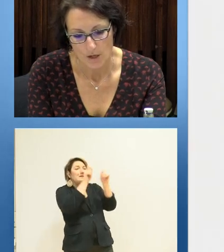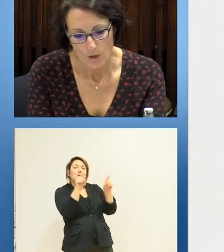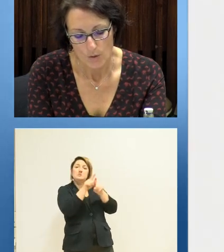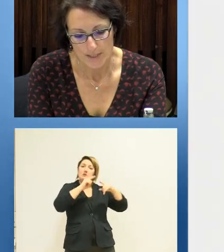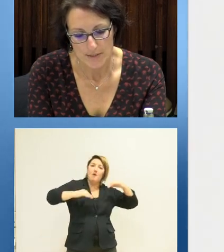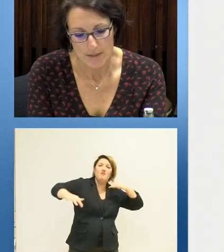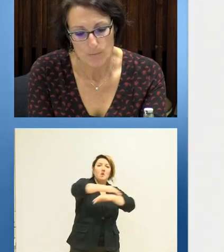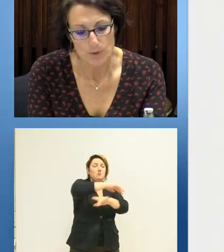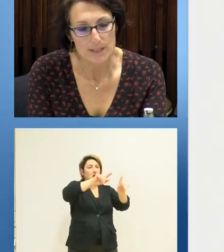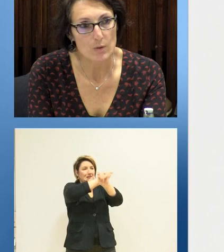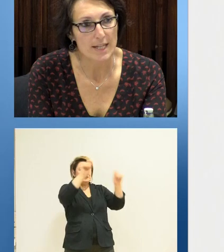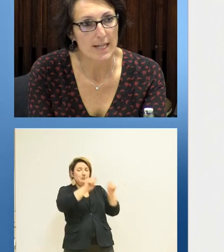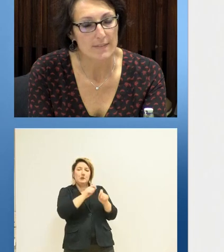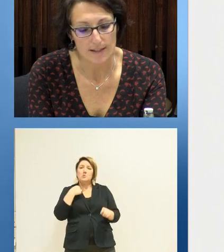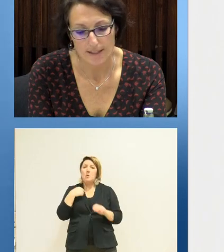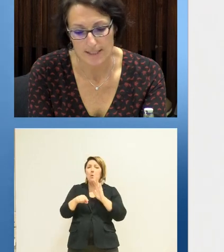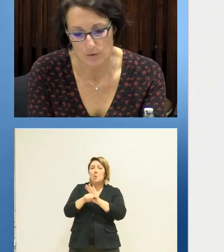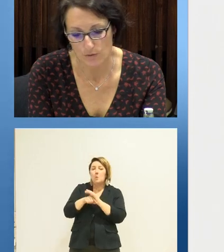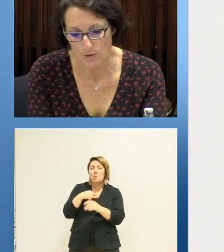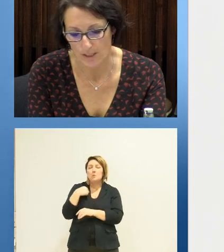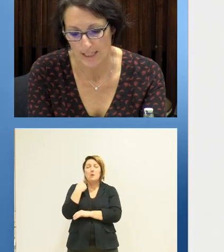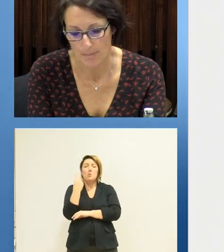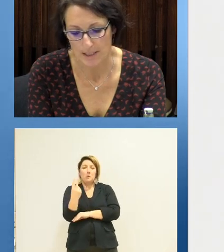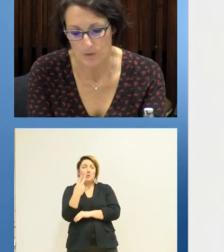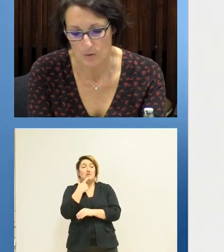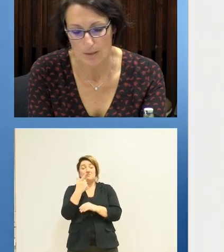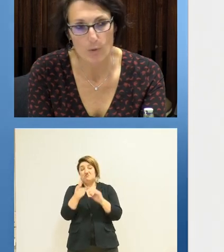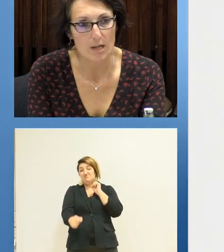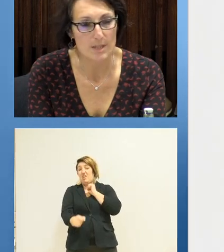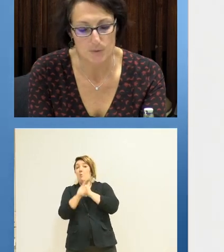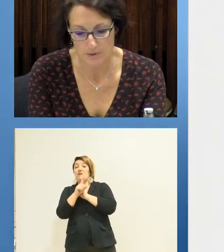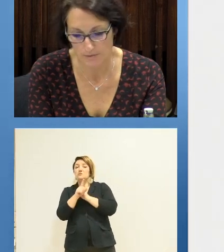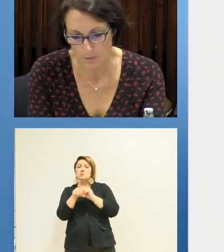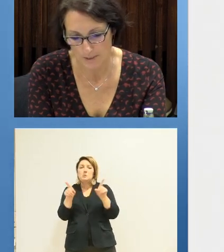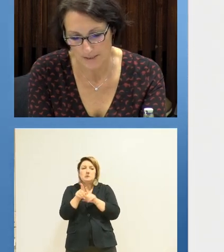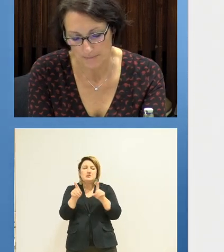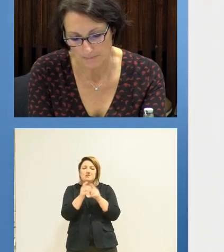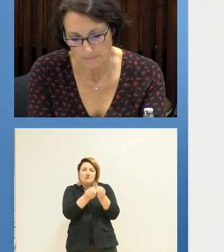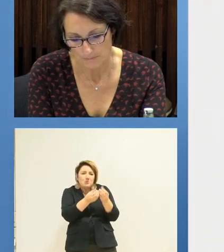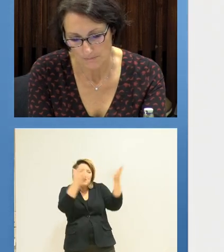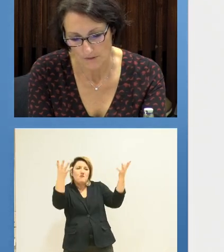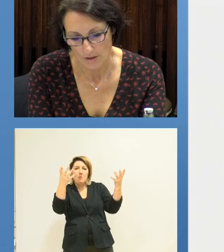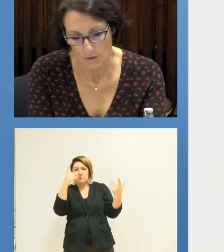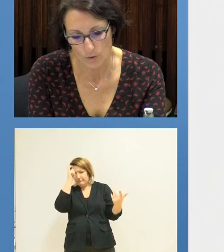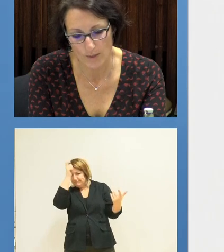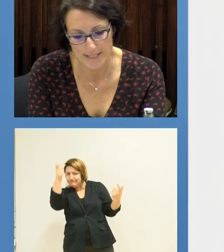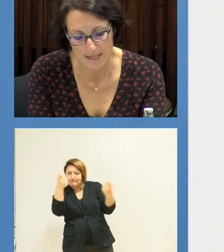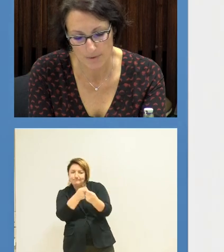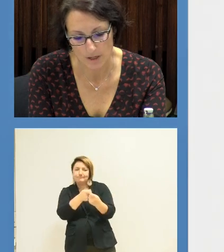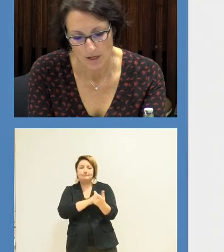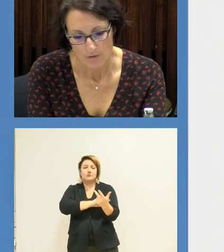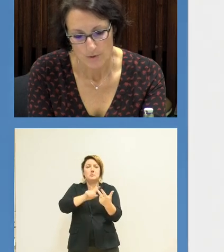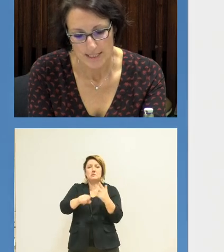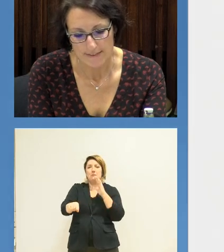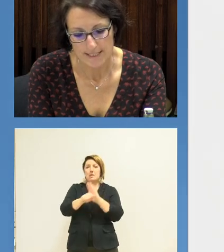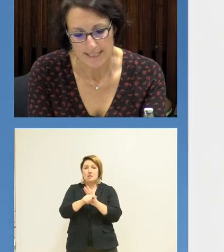le deuxième pointé le caractère innovant et la pertinence de la programmation développer le troisième